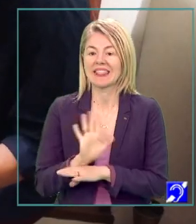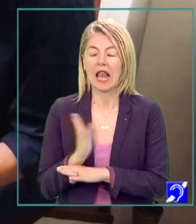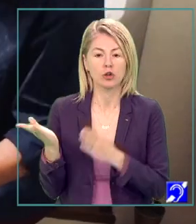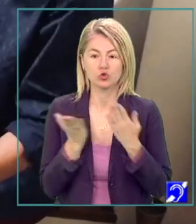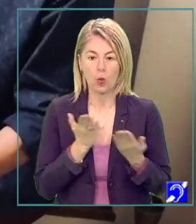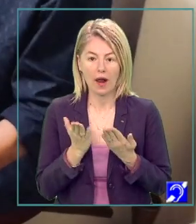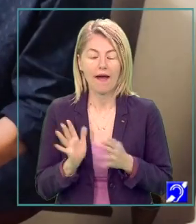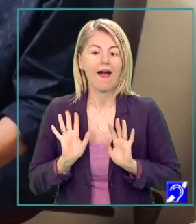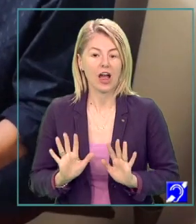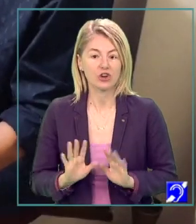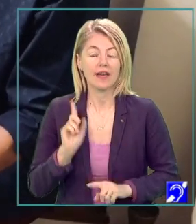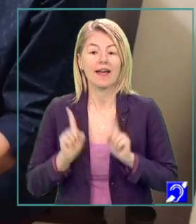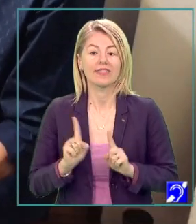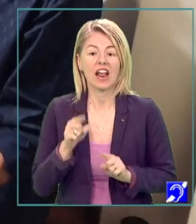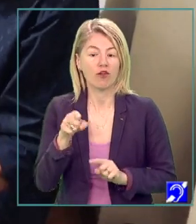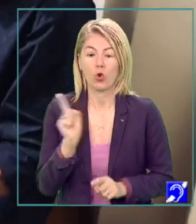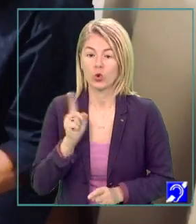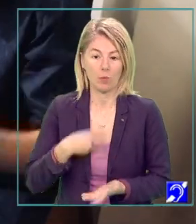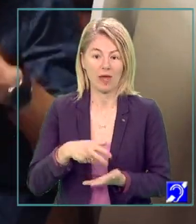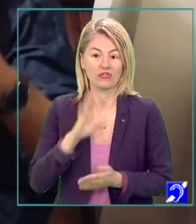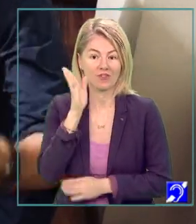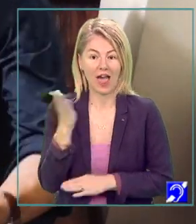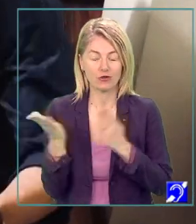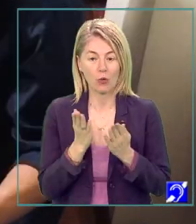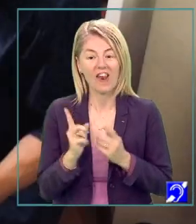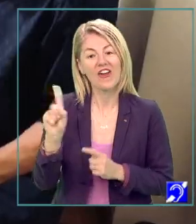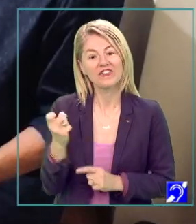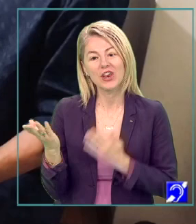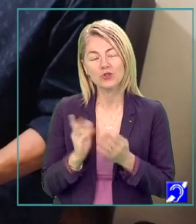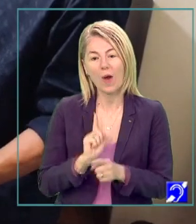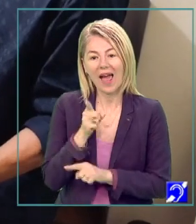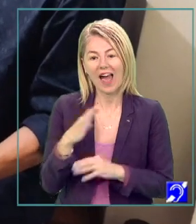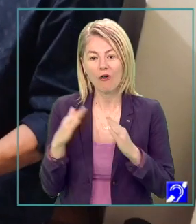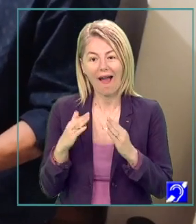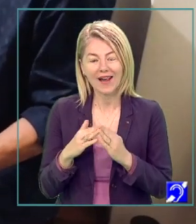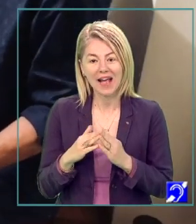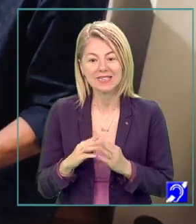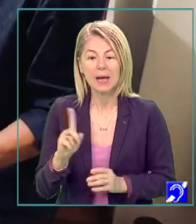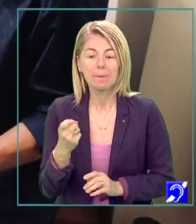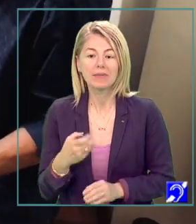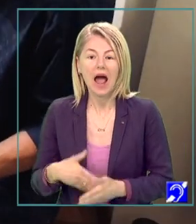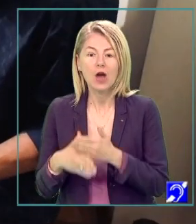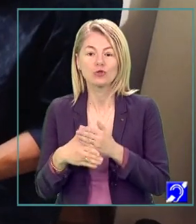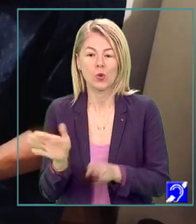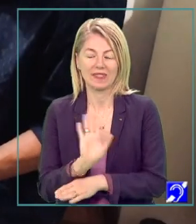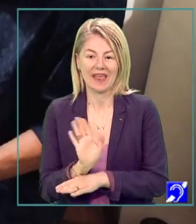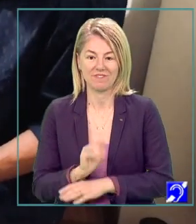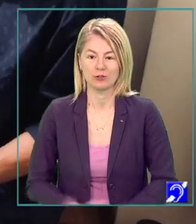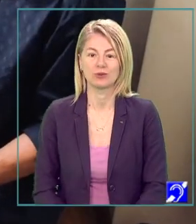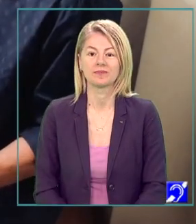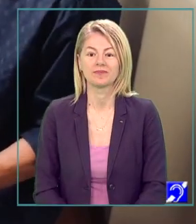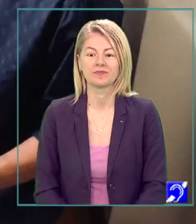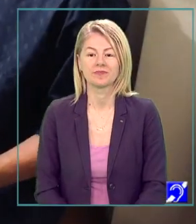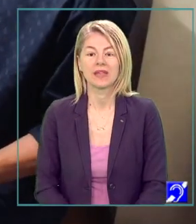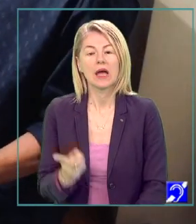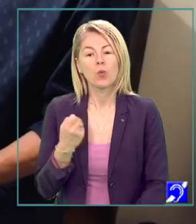Teleșcoală. Așadar, chiar dacă nu mergeți la școală, vine școala la voi prin intermediul emisiunilor televiziunii publice,